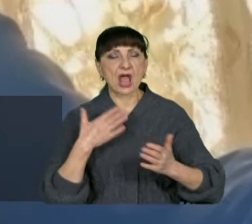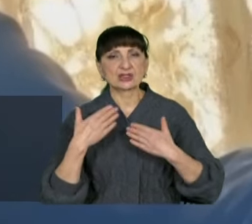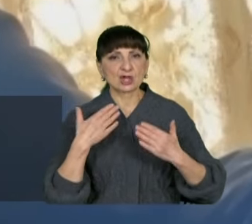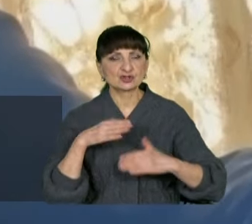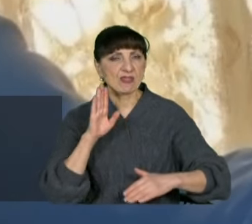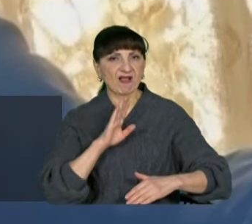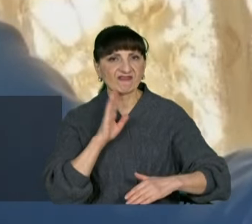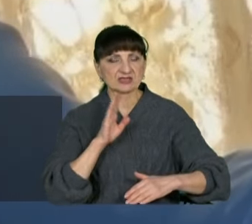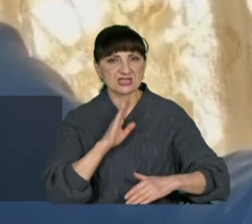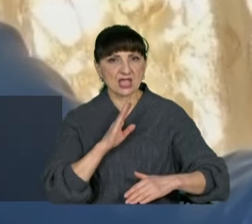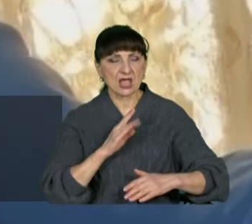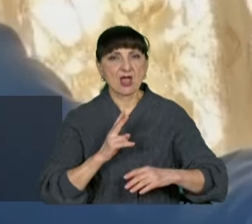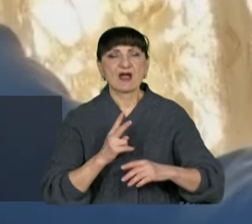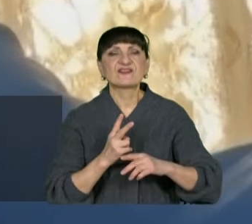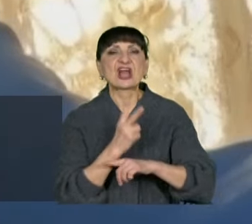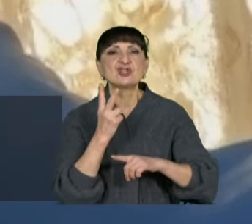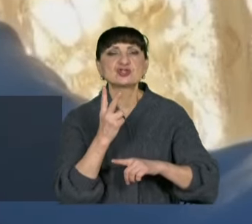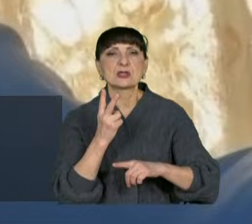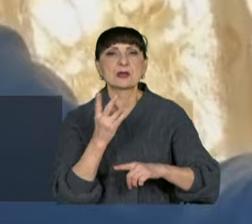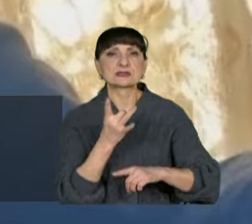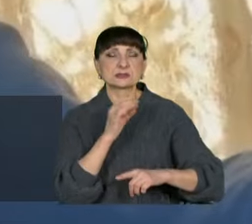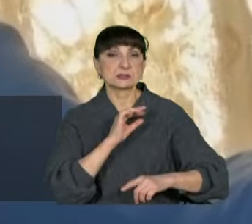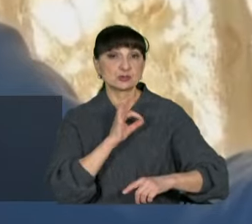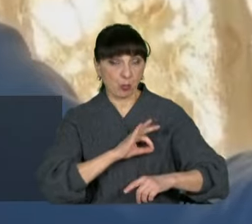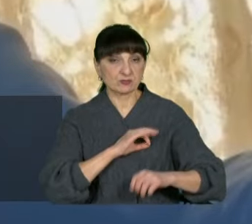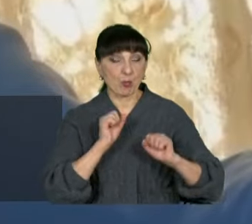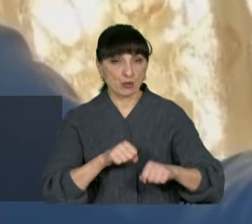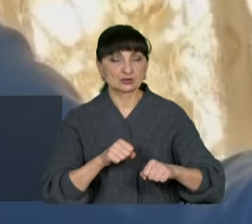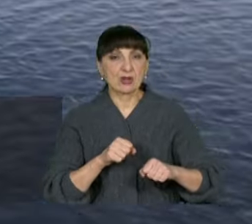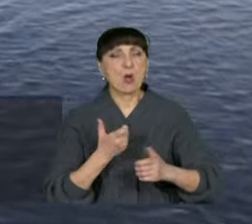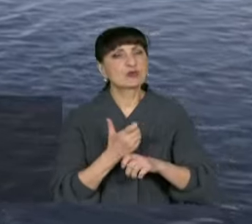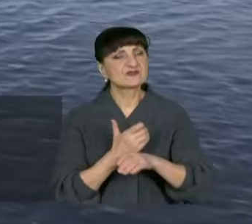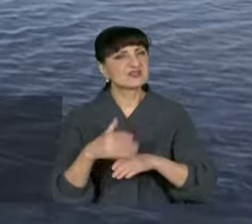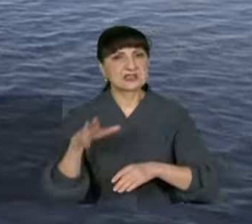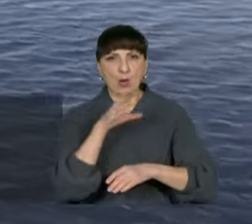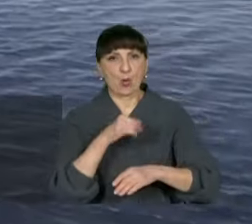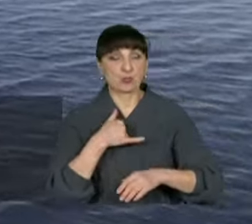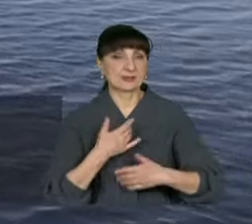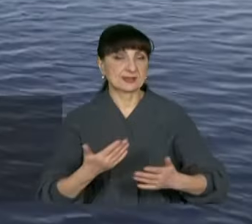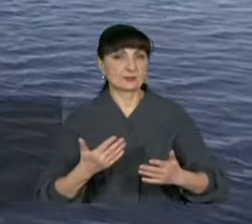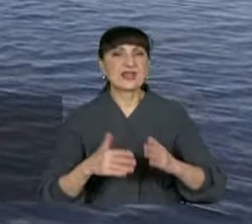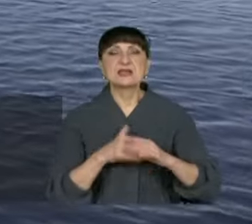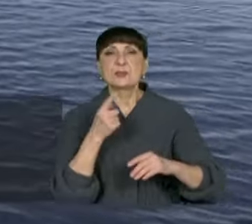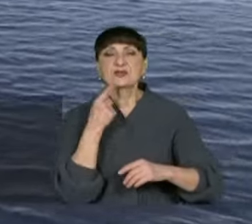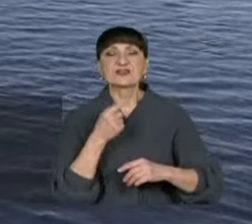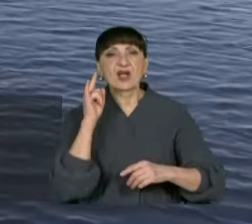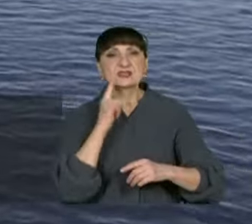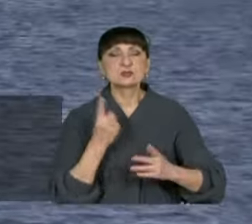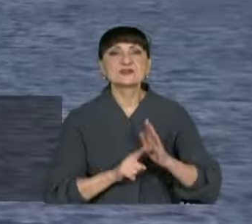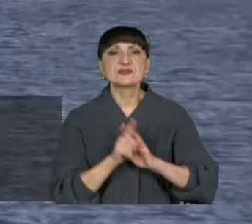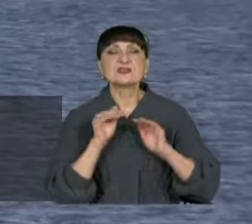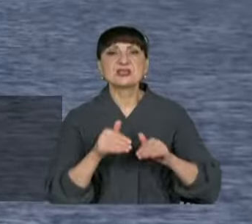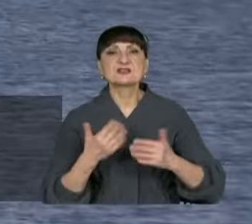к воде, вторичное использование, которое необходимо, очень высоко. По словам мажилисменов, в стране необходимо внедрить